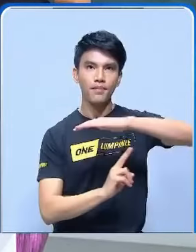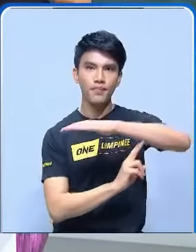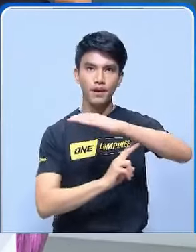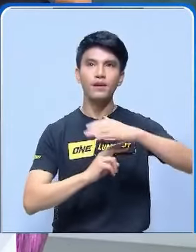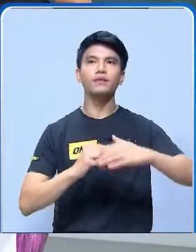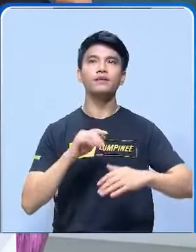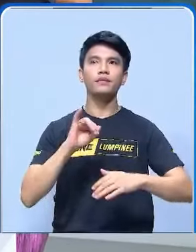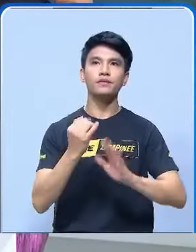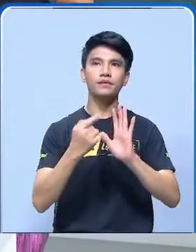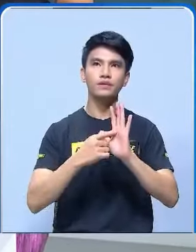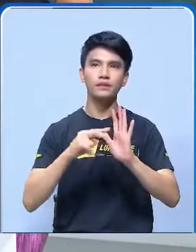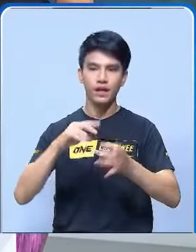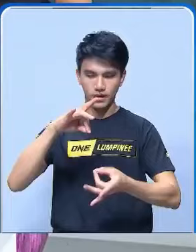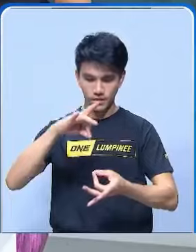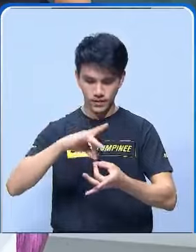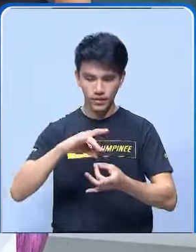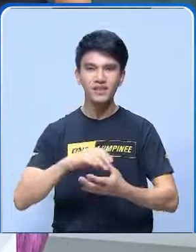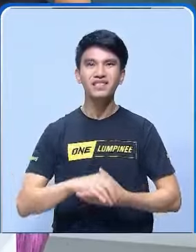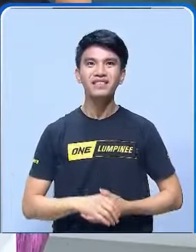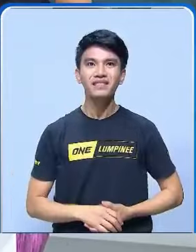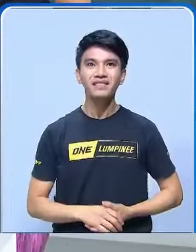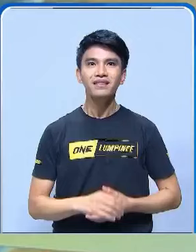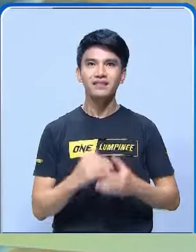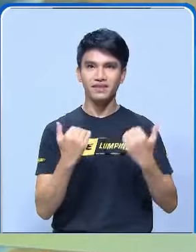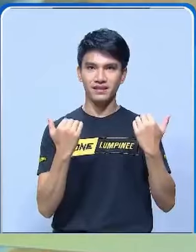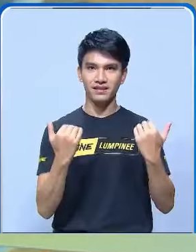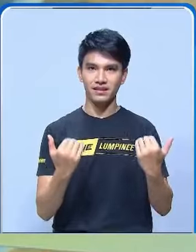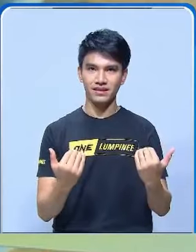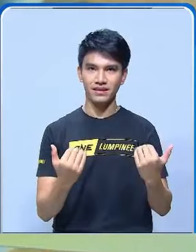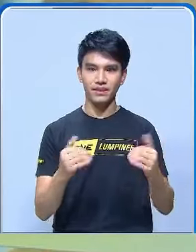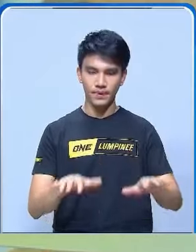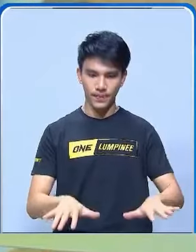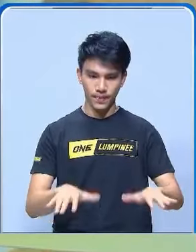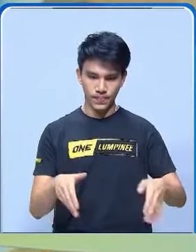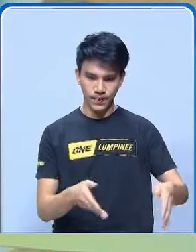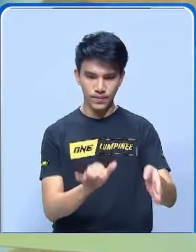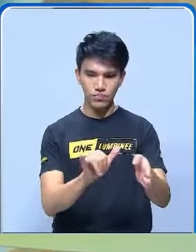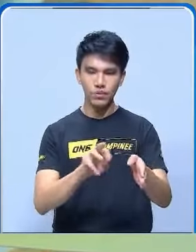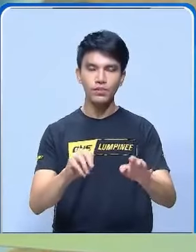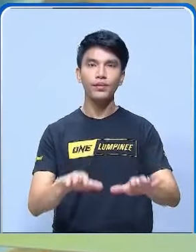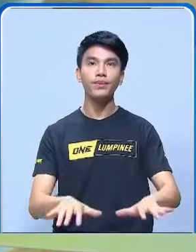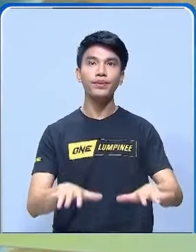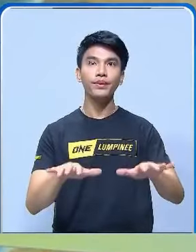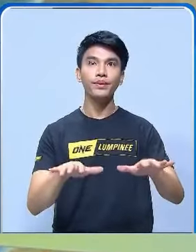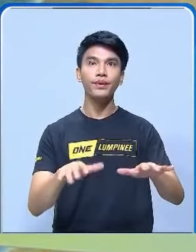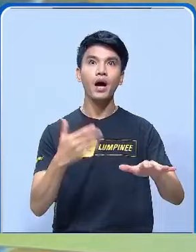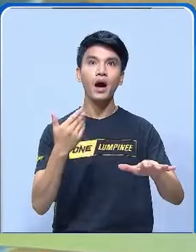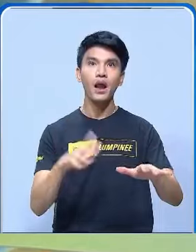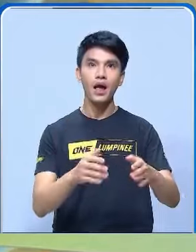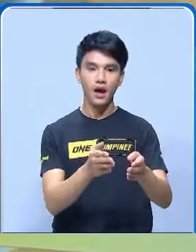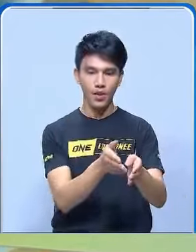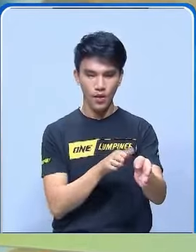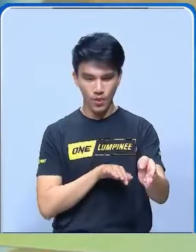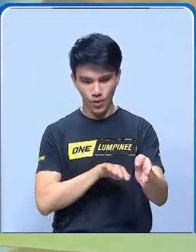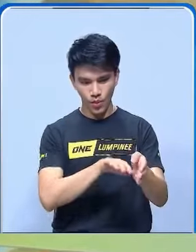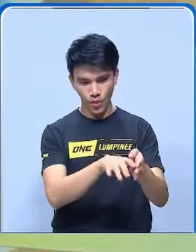านจันทร์ที่จังหวัดสุโขทัยแล้วมันก็ทำให้ระดับน้ำในแม่น้ำยมเพิ่มขึ้นนะคะแล้วก็เกิดไปกัดซอกผนังขาด